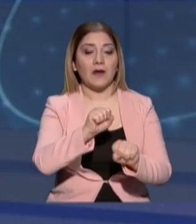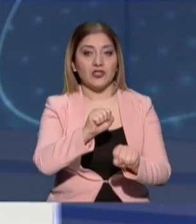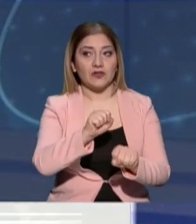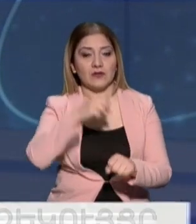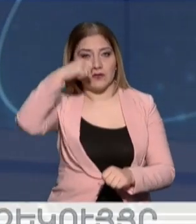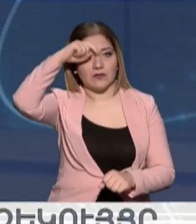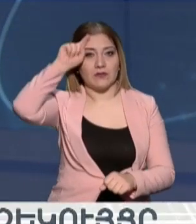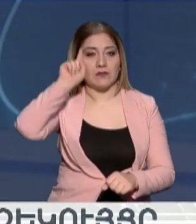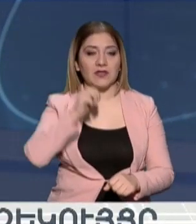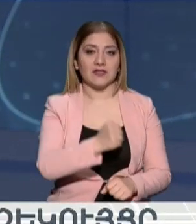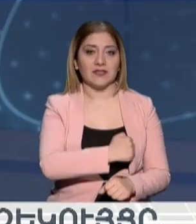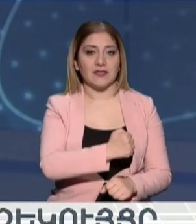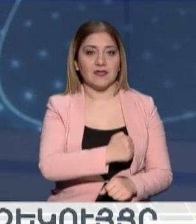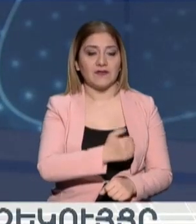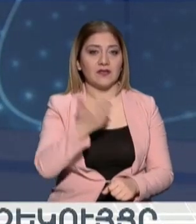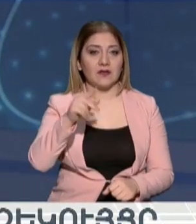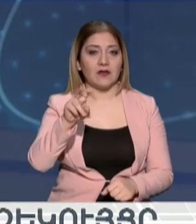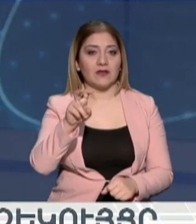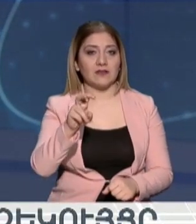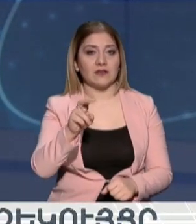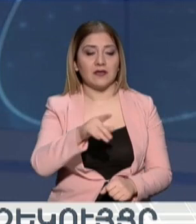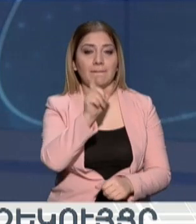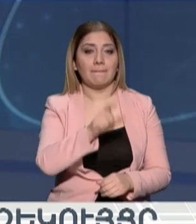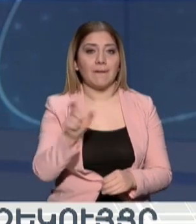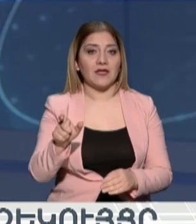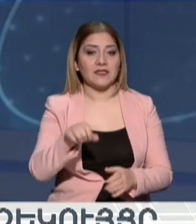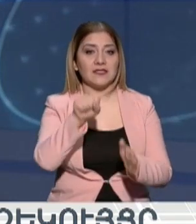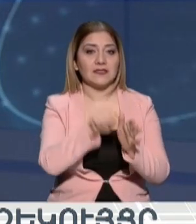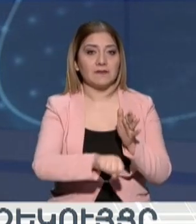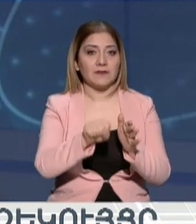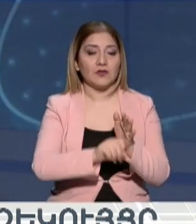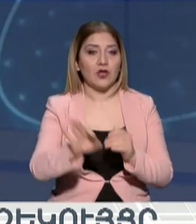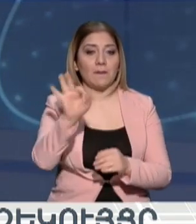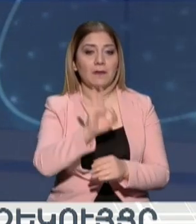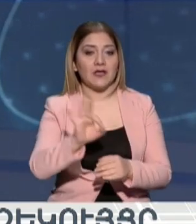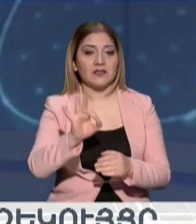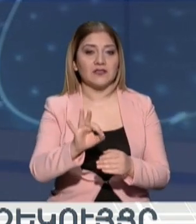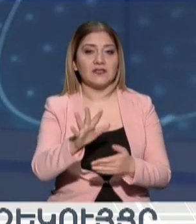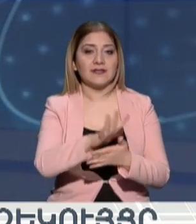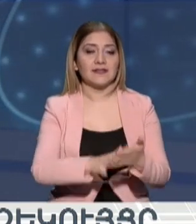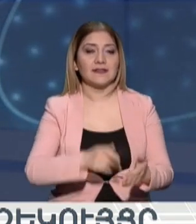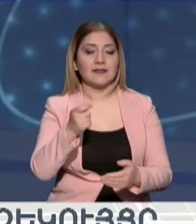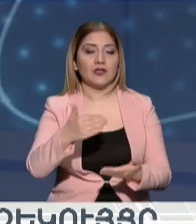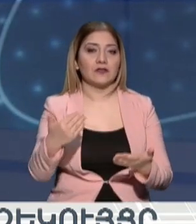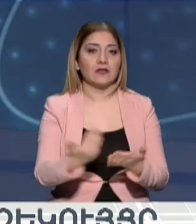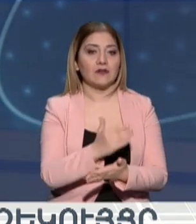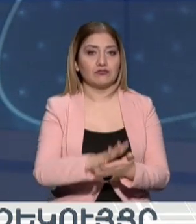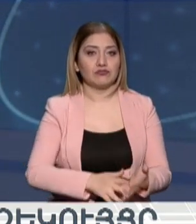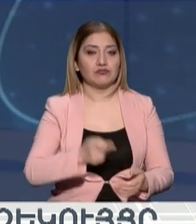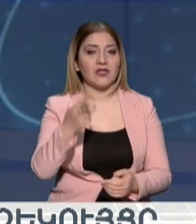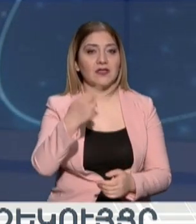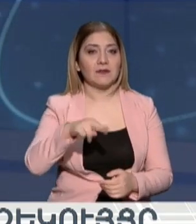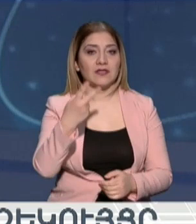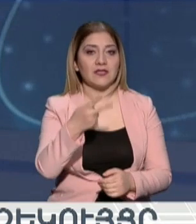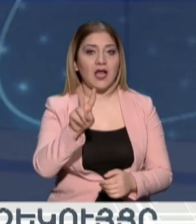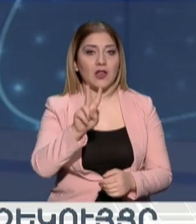թարմացրել է ադրբեջանական զինված ուժերի կողմից Արցախի քաղաքացիական անձանց սպանության դեպքերի վերաբերյալ միջանկյալ զեկույցը, որում ներառվել են նաև